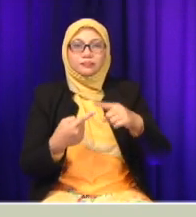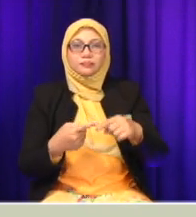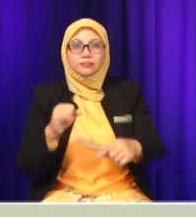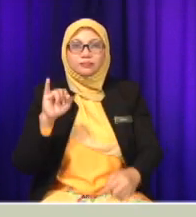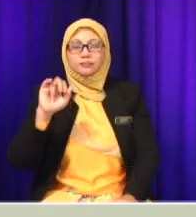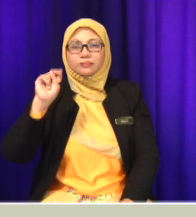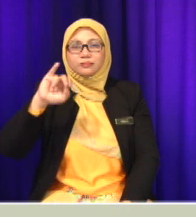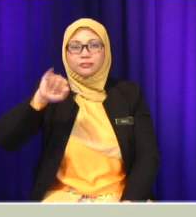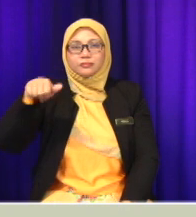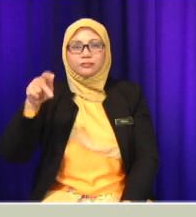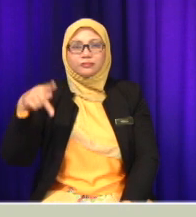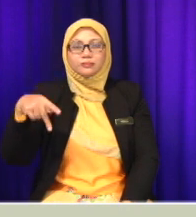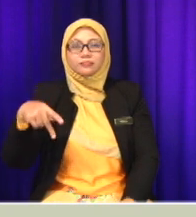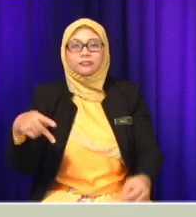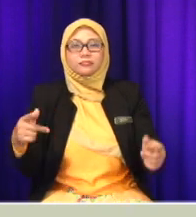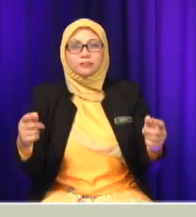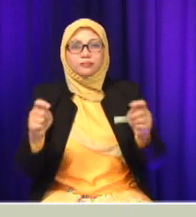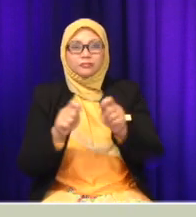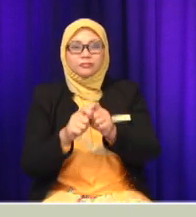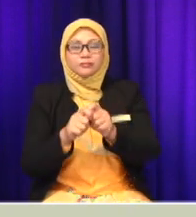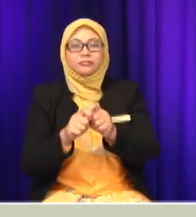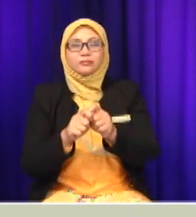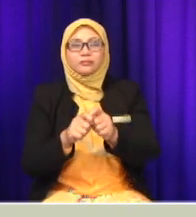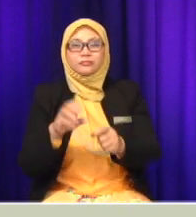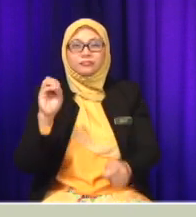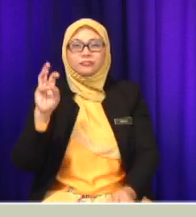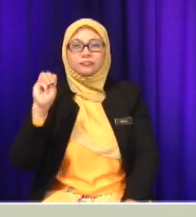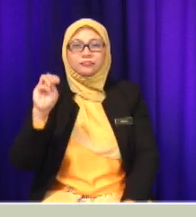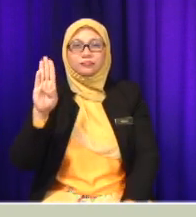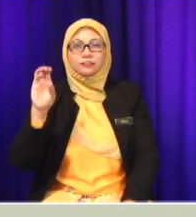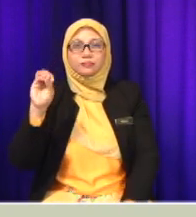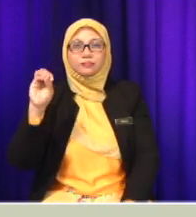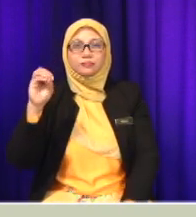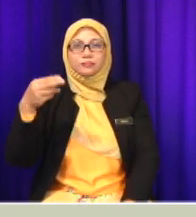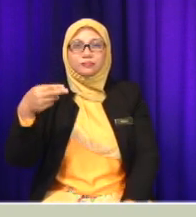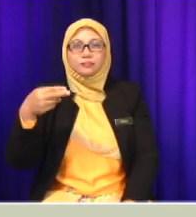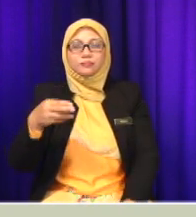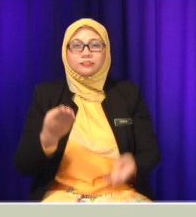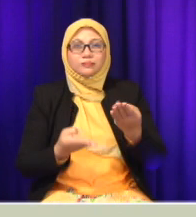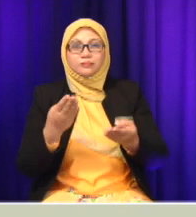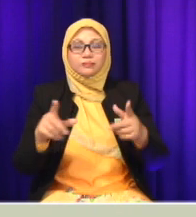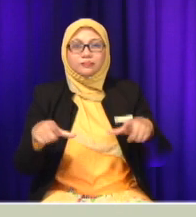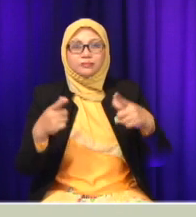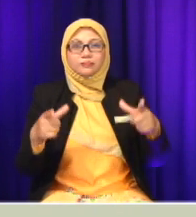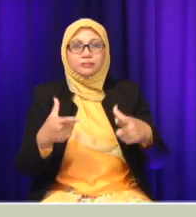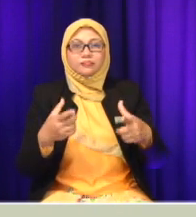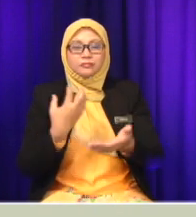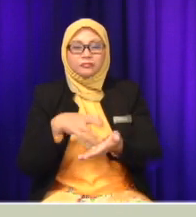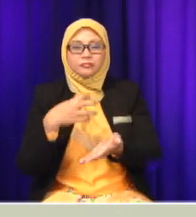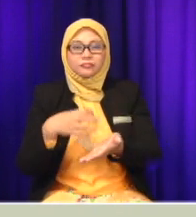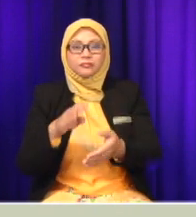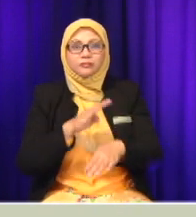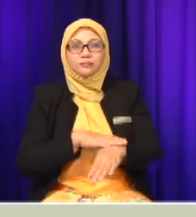enj tersebut boleh menyebabkan berlaku bengkokan pada injap Jadi bagaimana kita nak uji sama ada injap bengkok ataupun tak kita